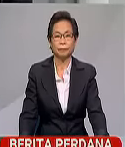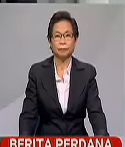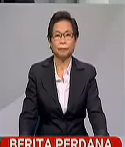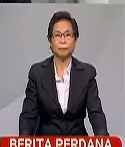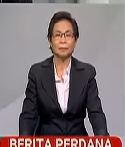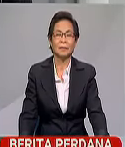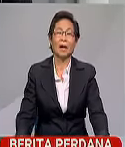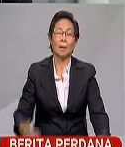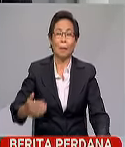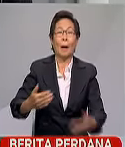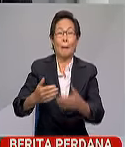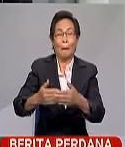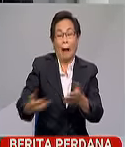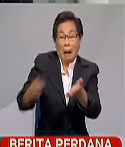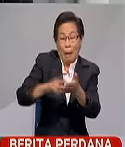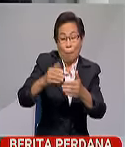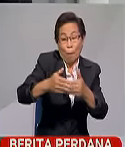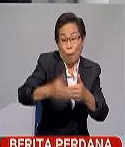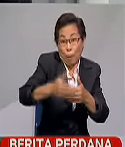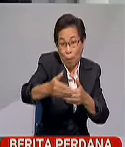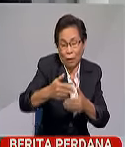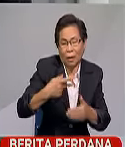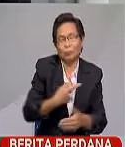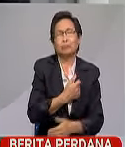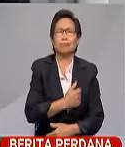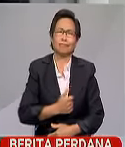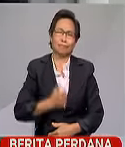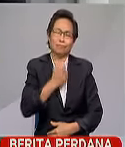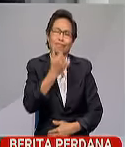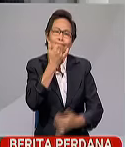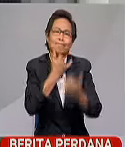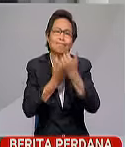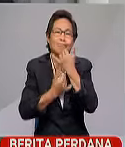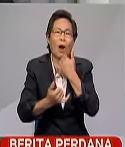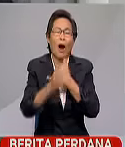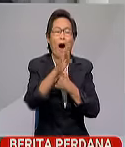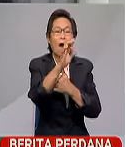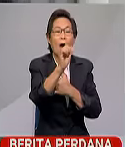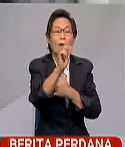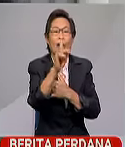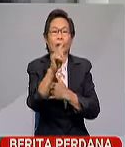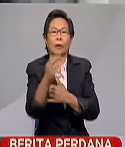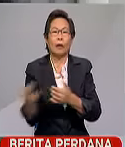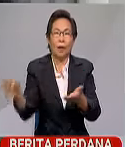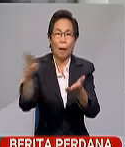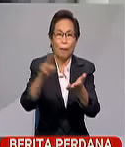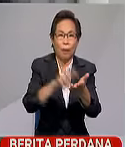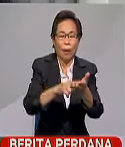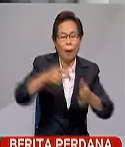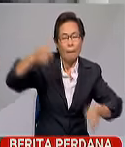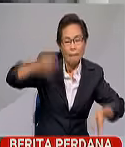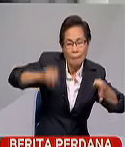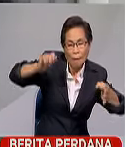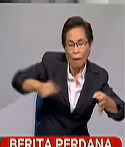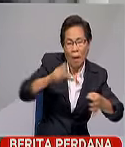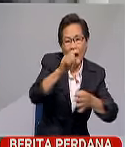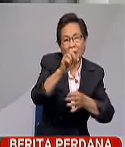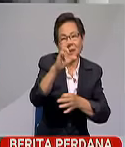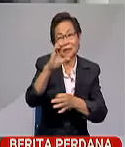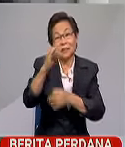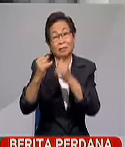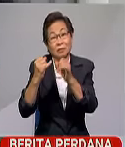Baik, sebelum ke laporan seterusnya, kami memohon maaf atas kesilapan fakta berhubung laporan perbicaraan kes SRC International sebentar tadi.